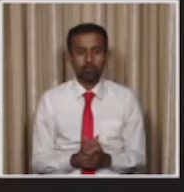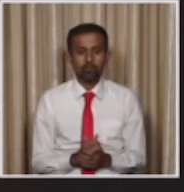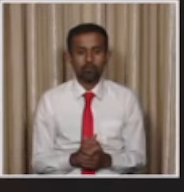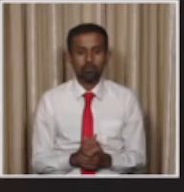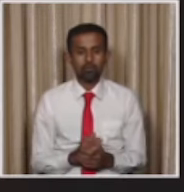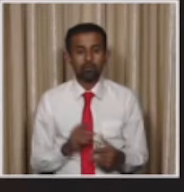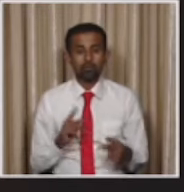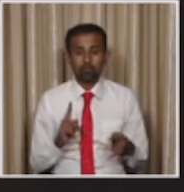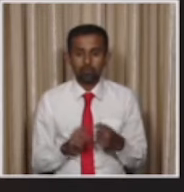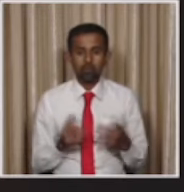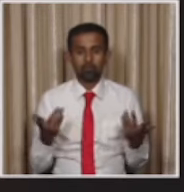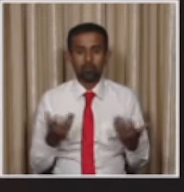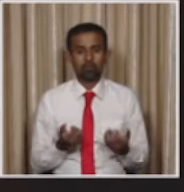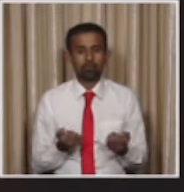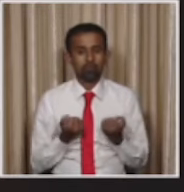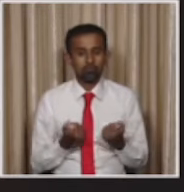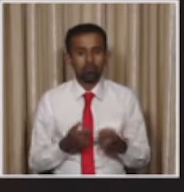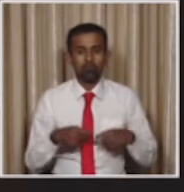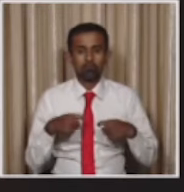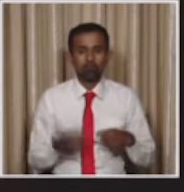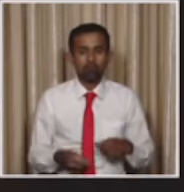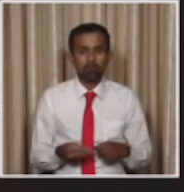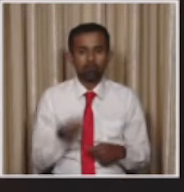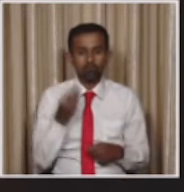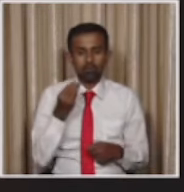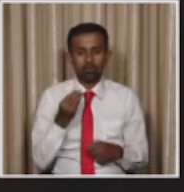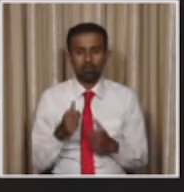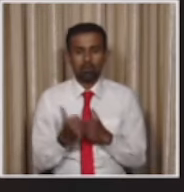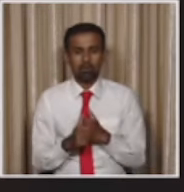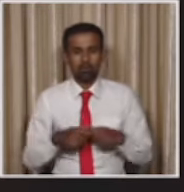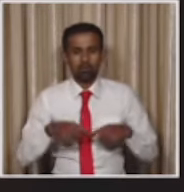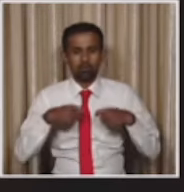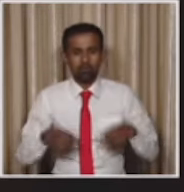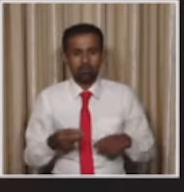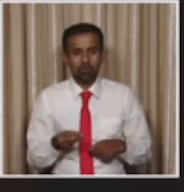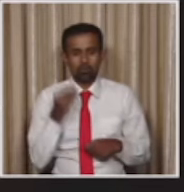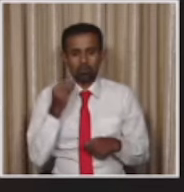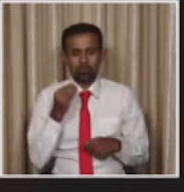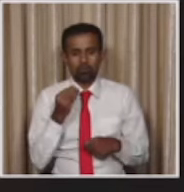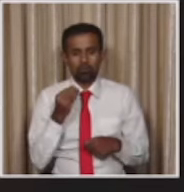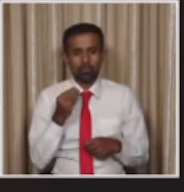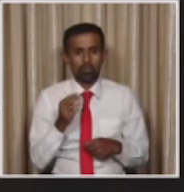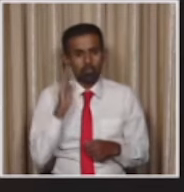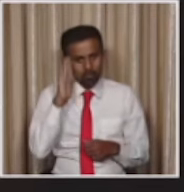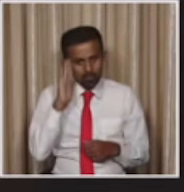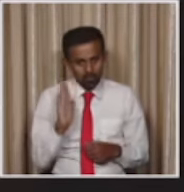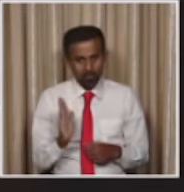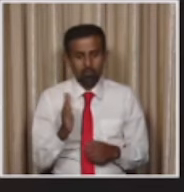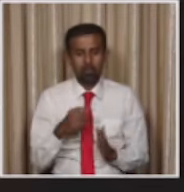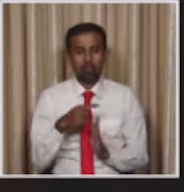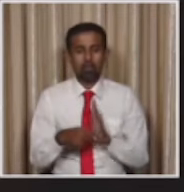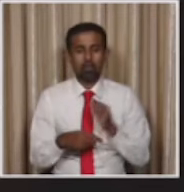බෑ. ප්‍රවාහන වියදම් අධිකයි. නිෂ්පාදන වියදම් අධික වෙනකොට ඉබේම